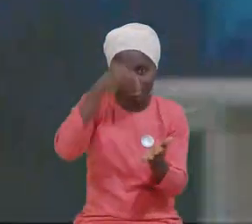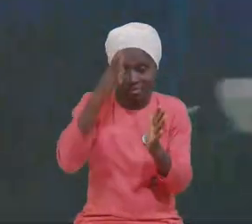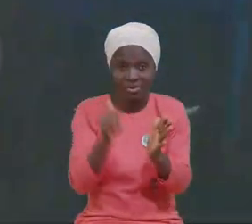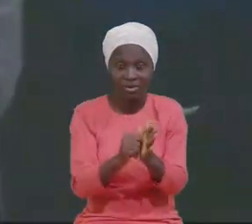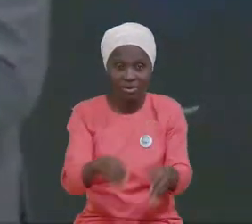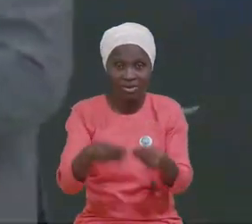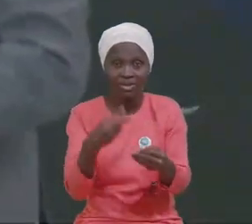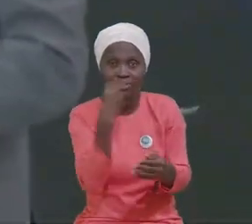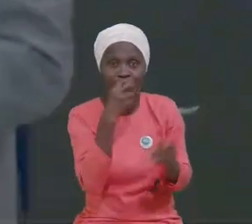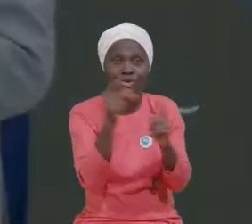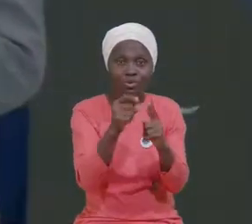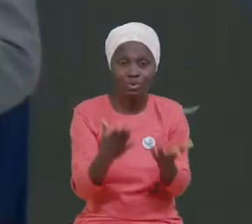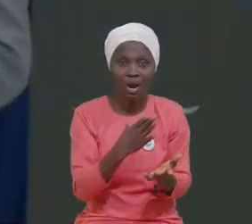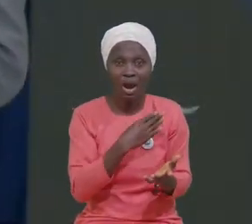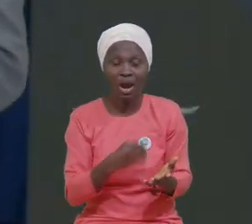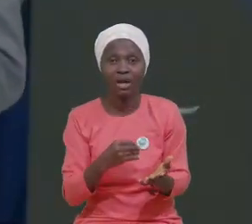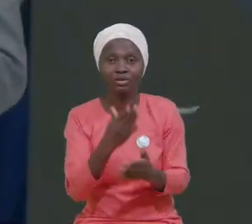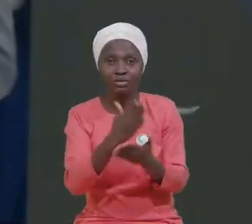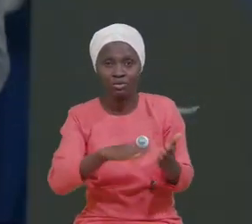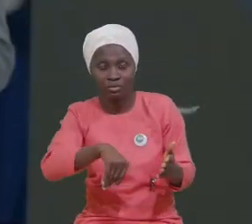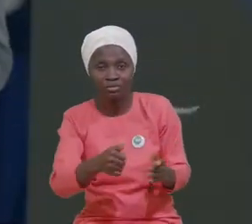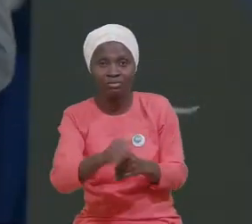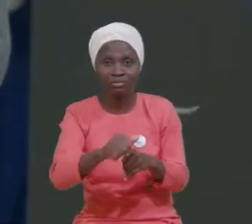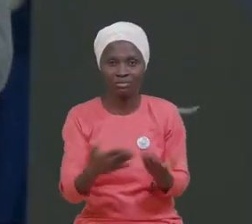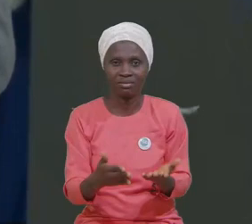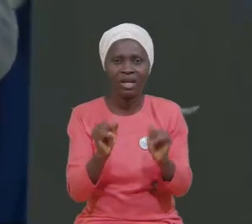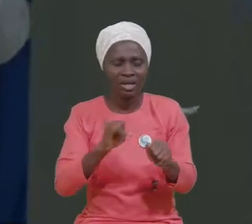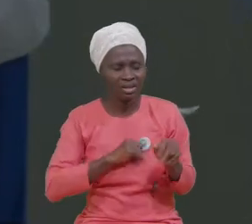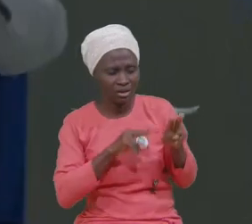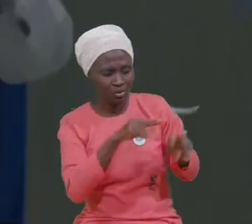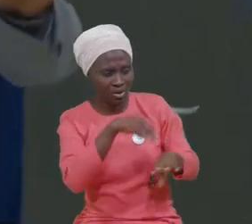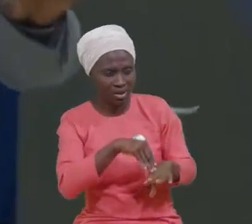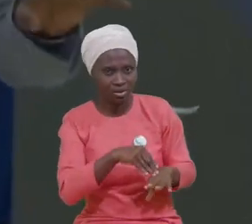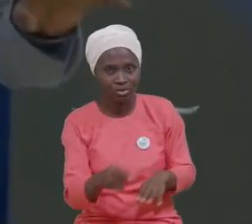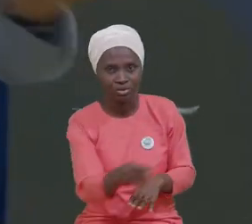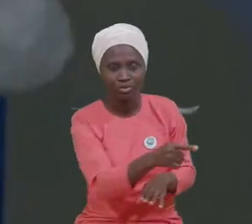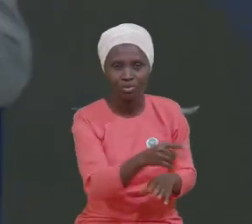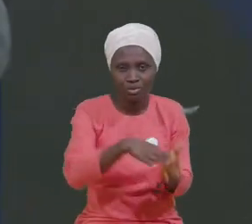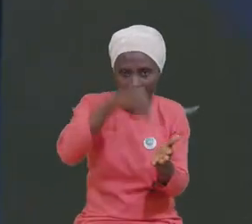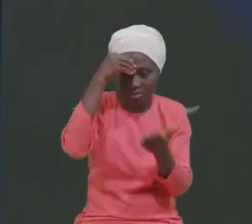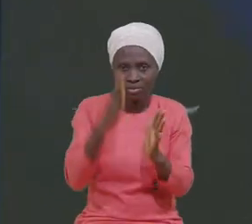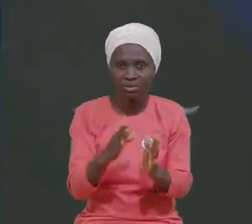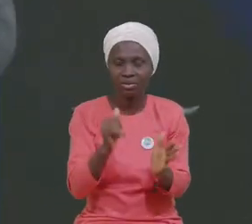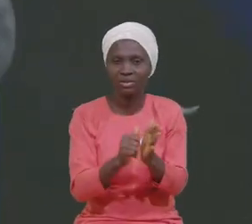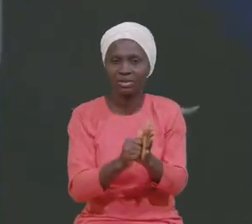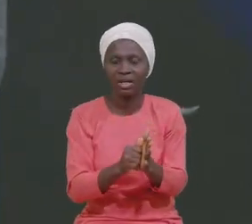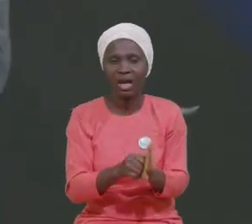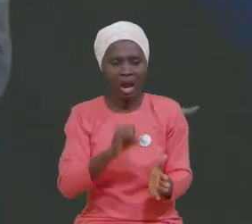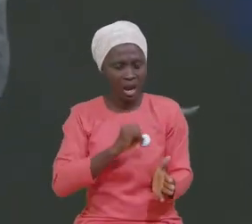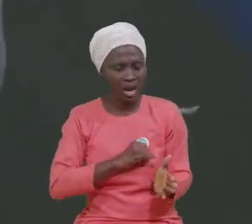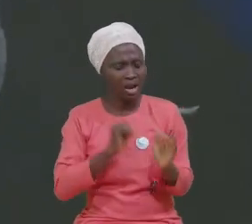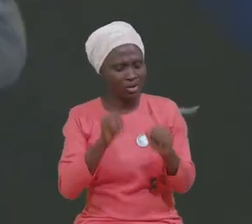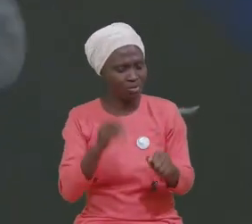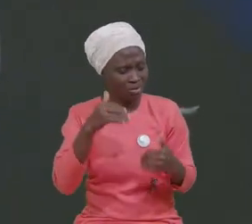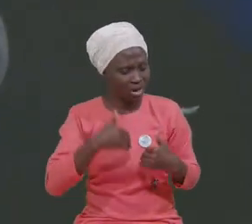peux regarder ces jeunes-là? Et j'ai dit, oh, j'aurais pu faire ça si j'étais jeune. Non, non, non, c'est pas si j'étais jeune,